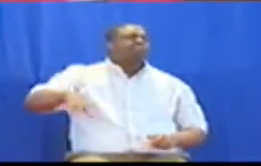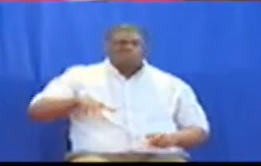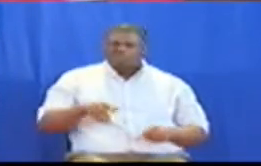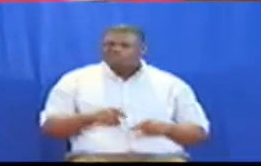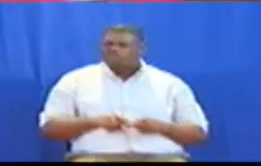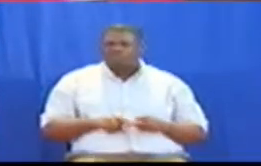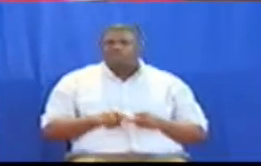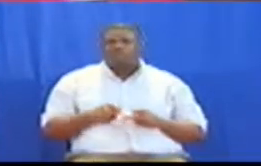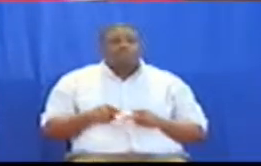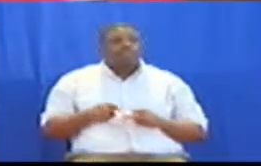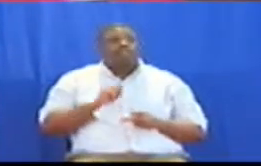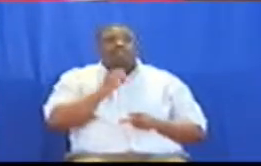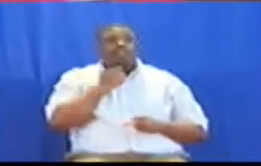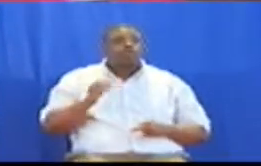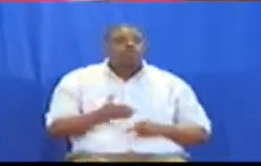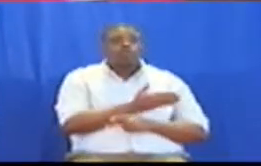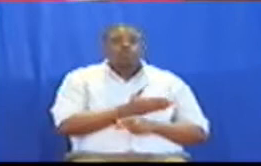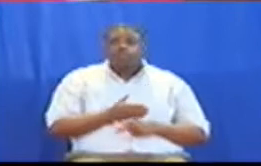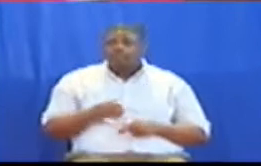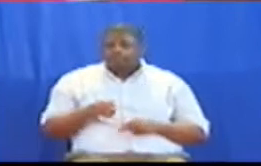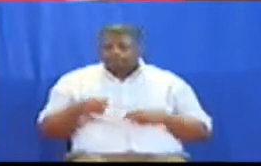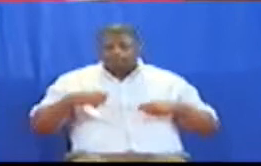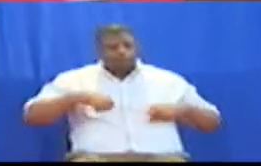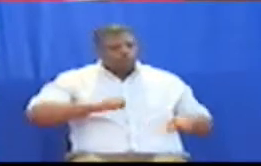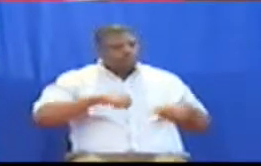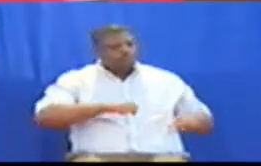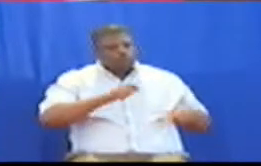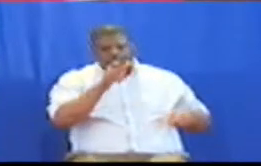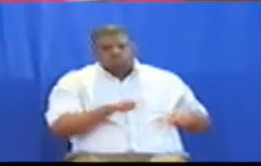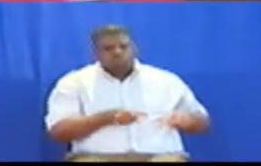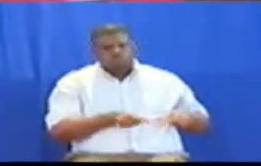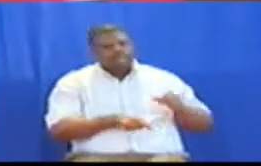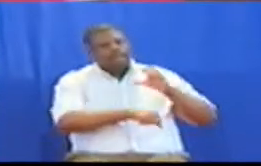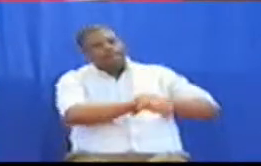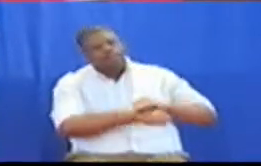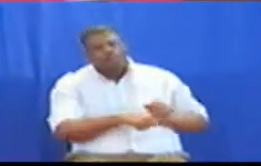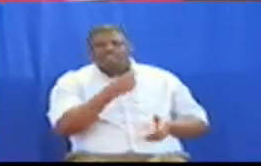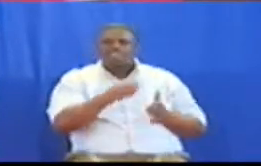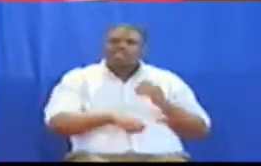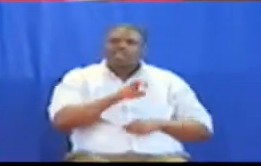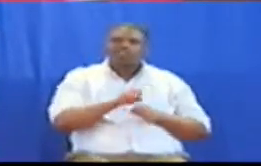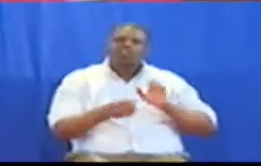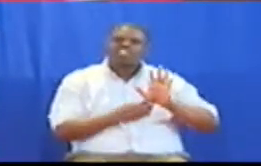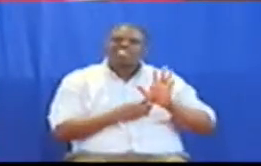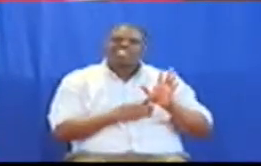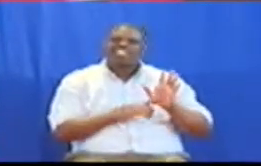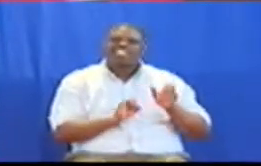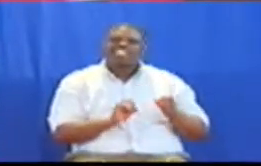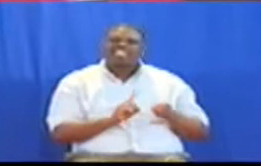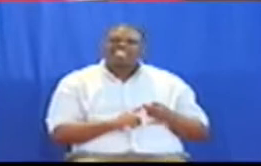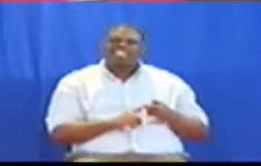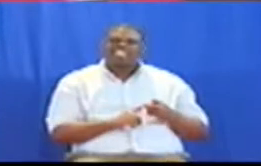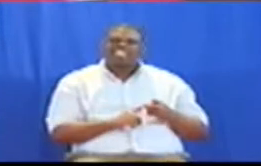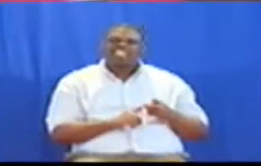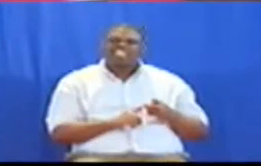nawasumbua sana, bodaboda akikatiza anapigwa faini 1,060, 100,000, 120,000. Lakini sasa hivi kipindi